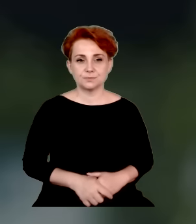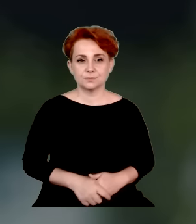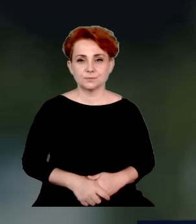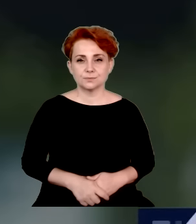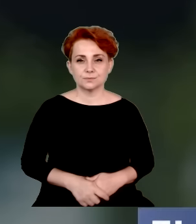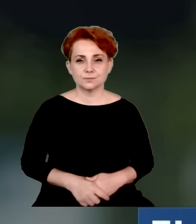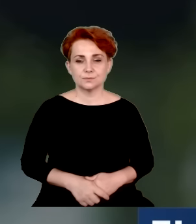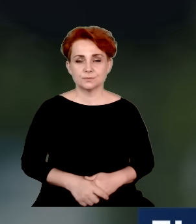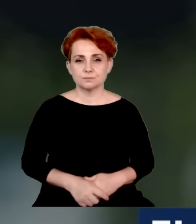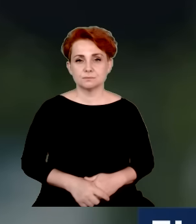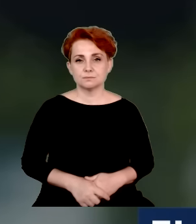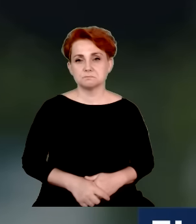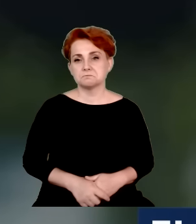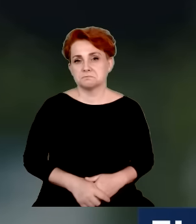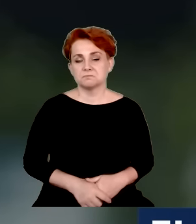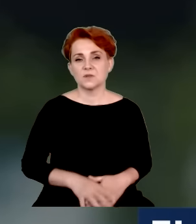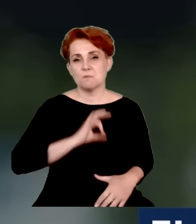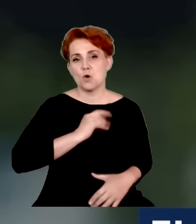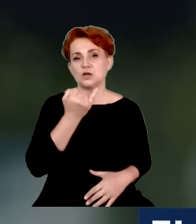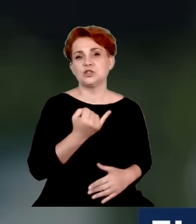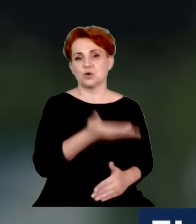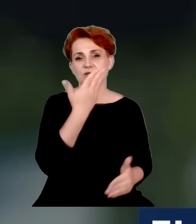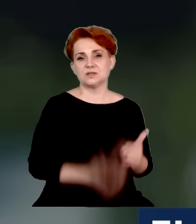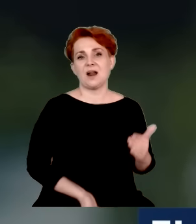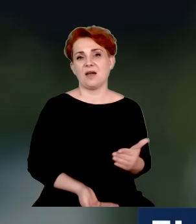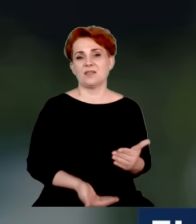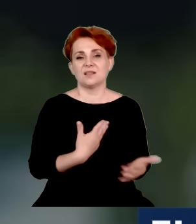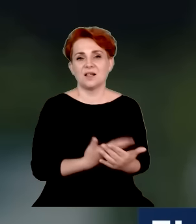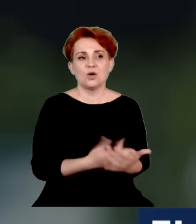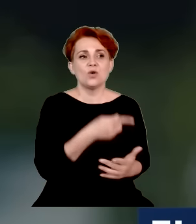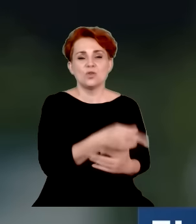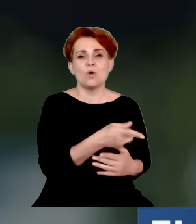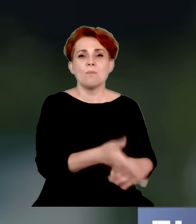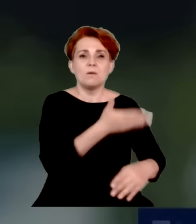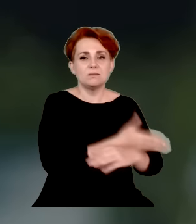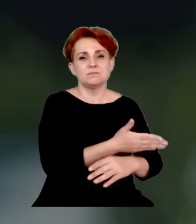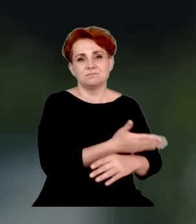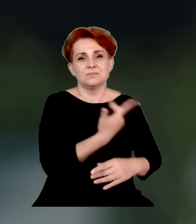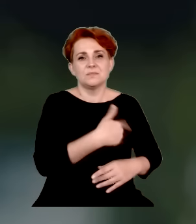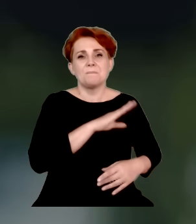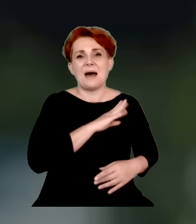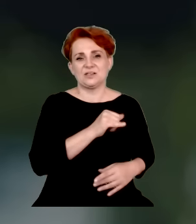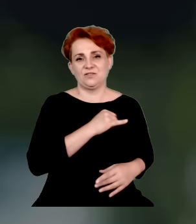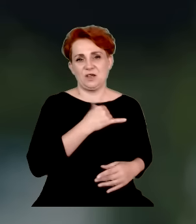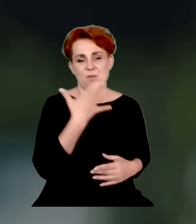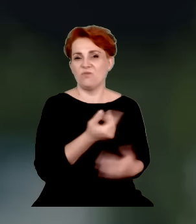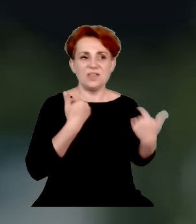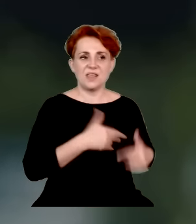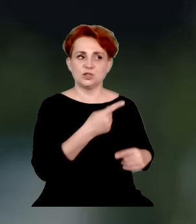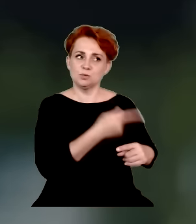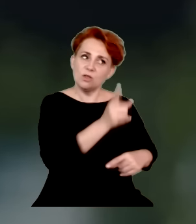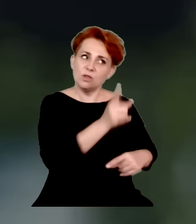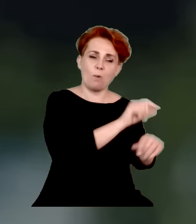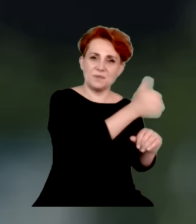W zasadzie straciłem swoje dziecko. Nie na darmo to środowisko określa swoje poprzednie imię jako martwe imię. Nie chcą, żebyś zwracał się do nich właściwym